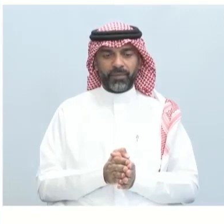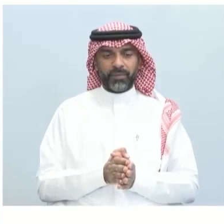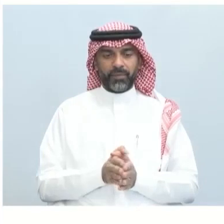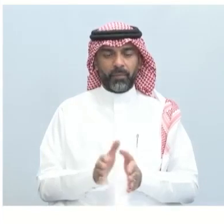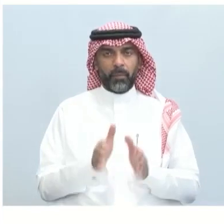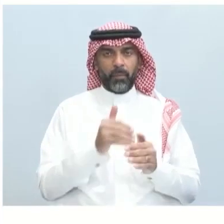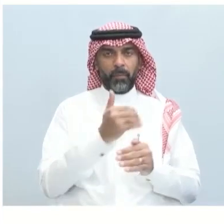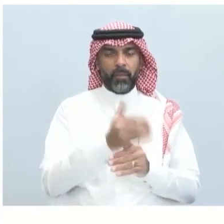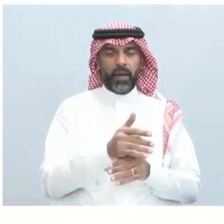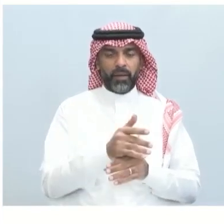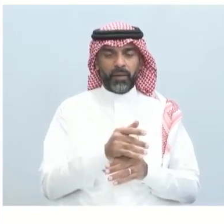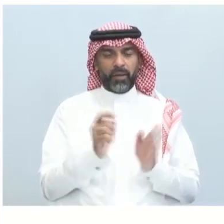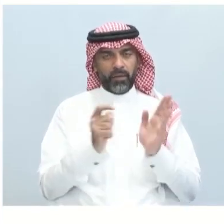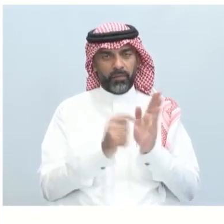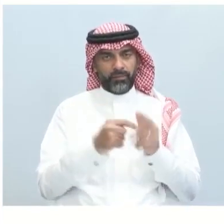بعد ذلك Continue.